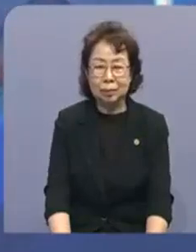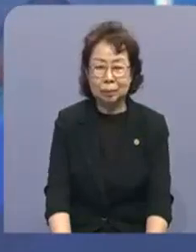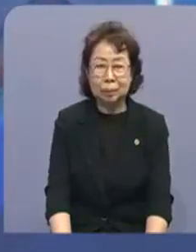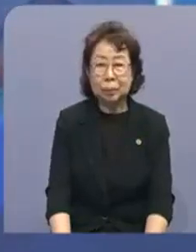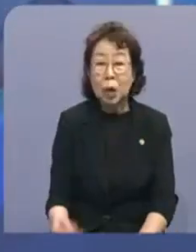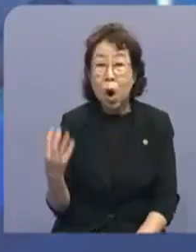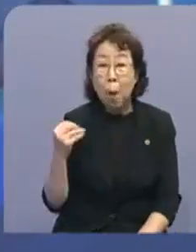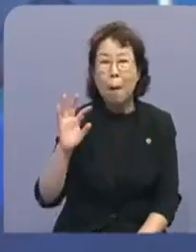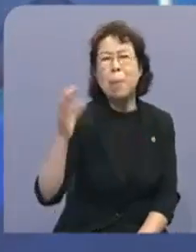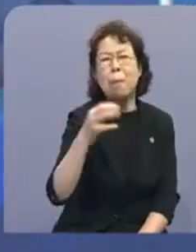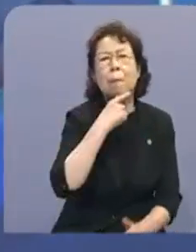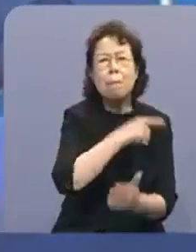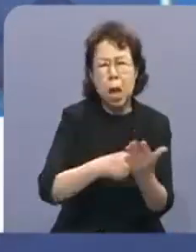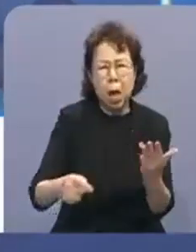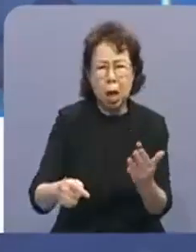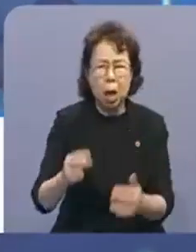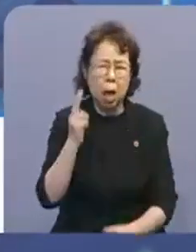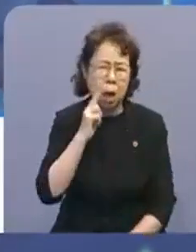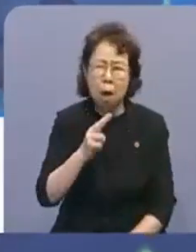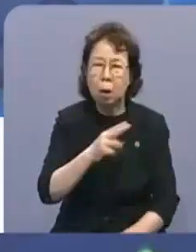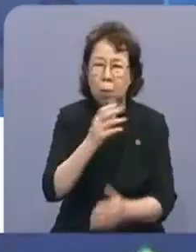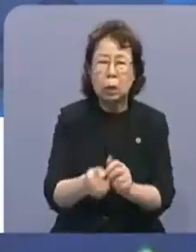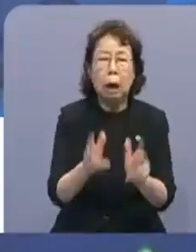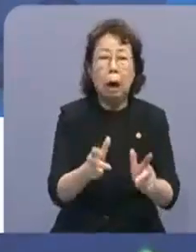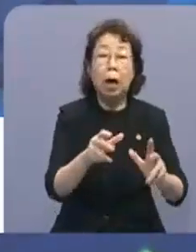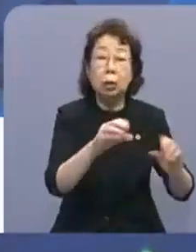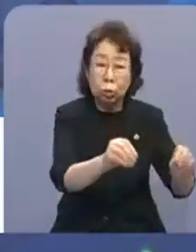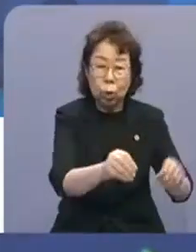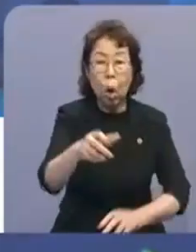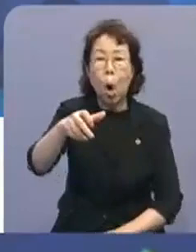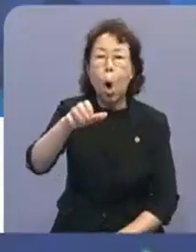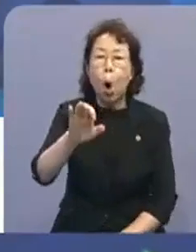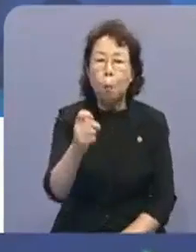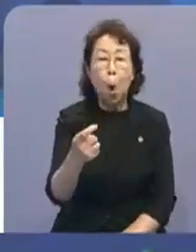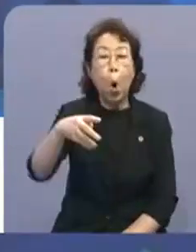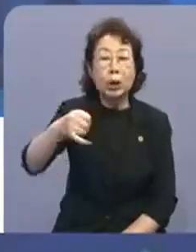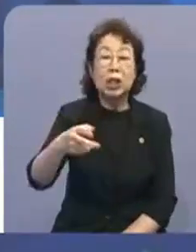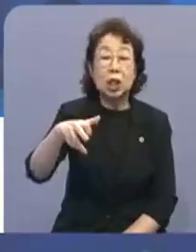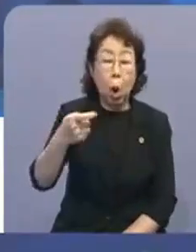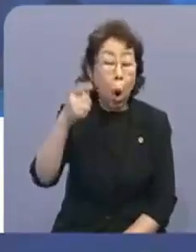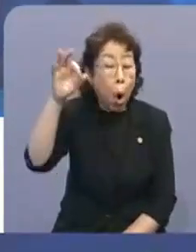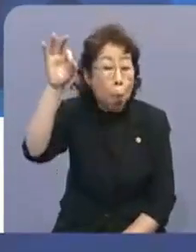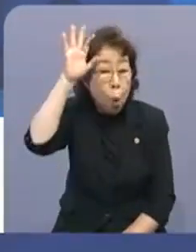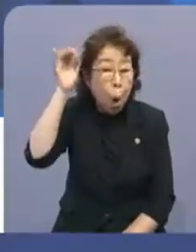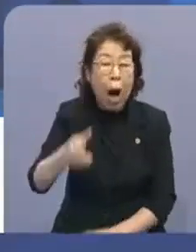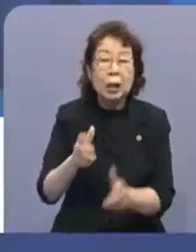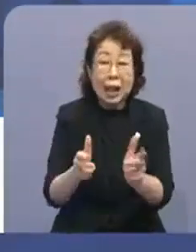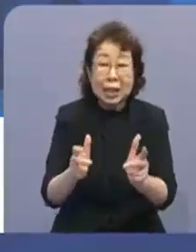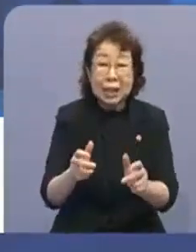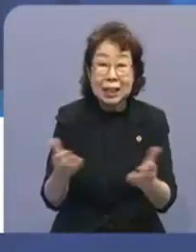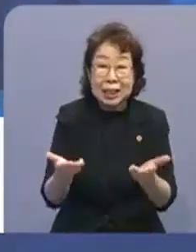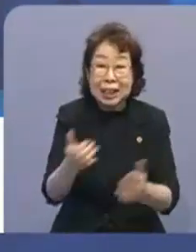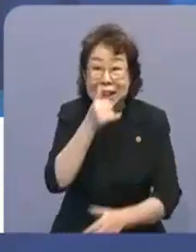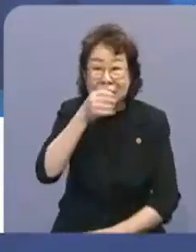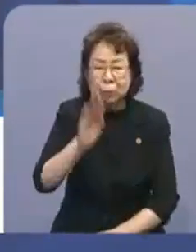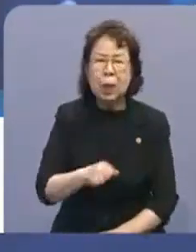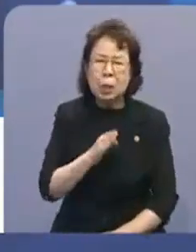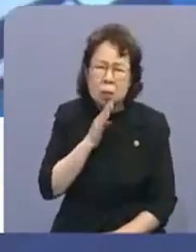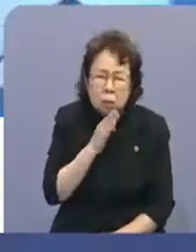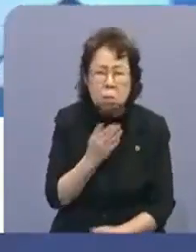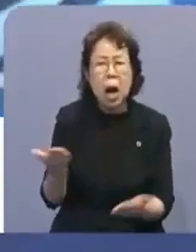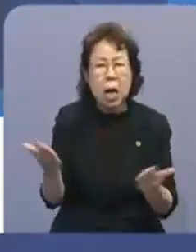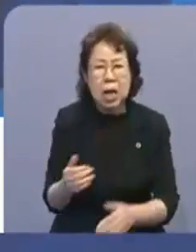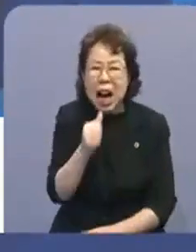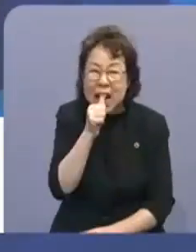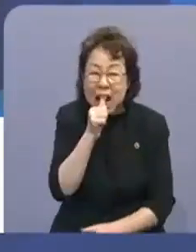얼마 전 태풍 피해로 사상 초유의 가동 중단 사태를 맞은 포스코 포항제철소가 가동 재개에 들어갔지만 정상적인